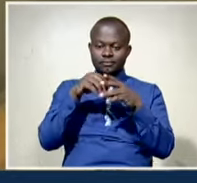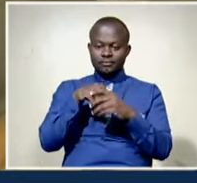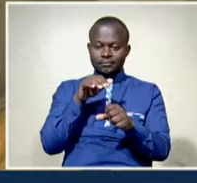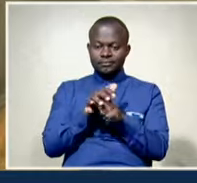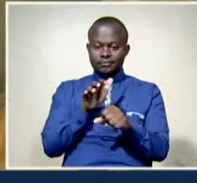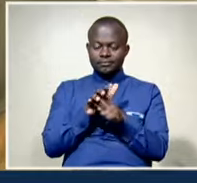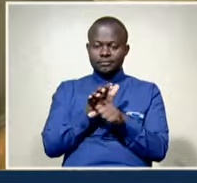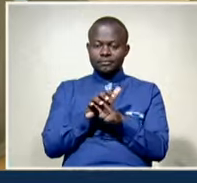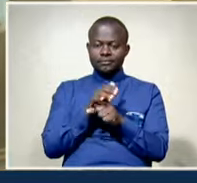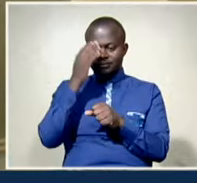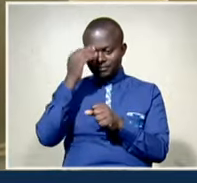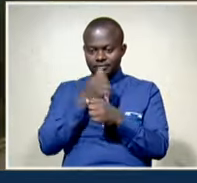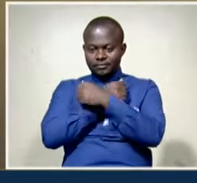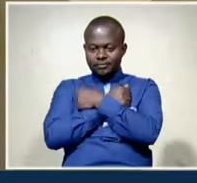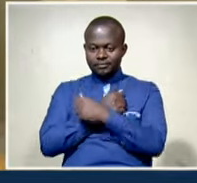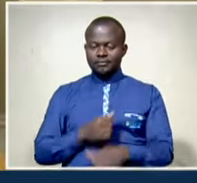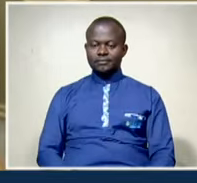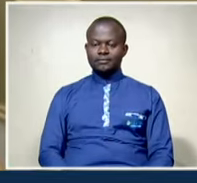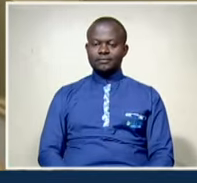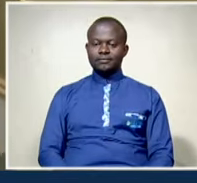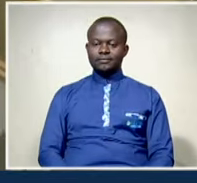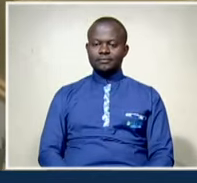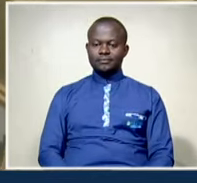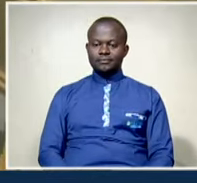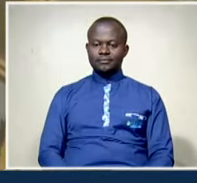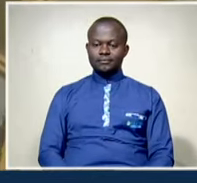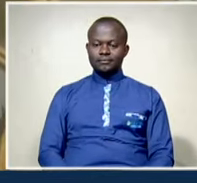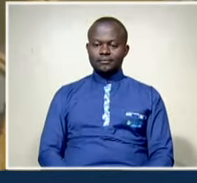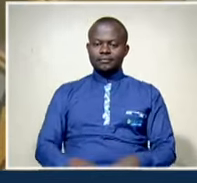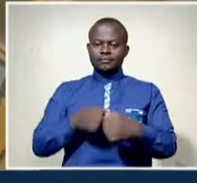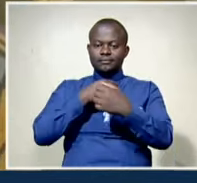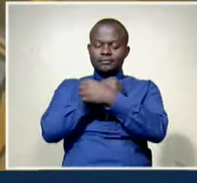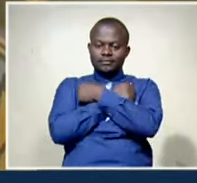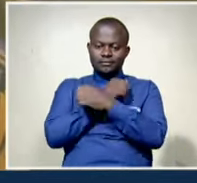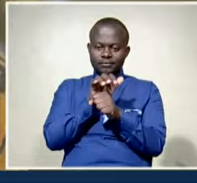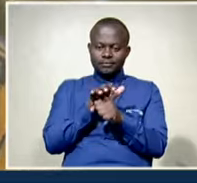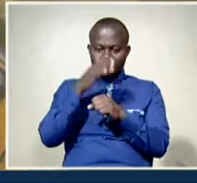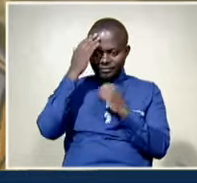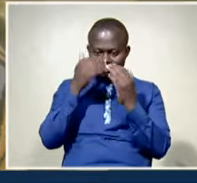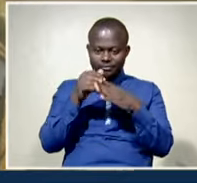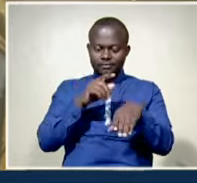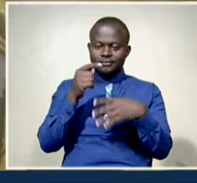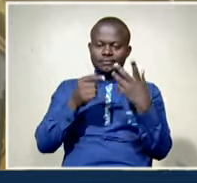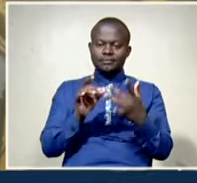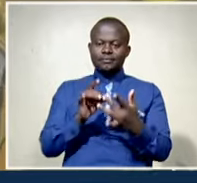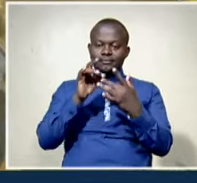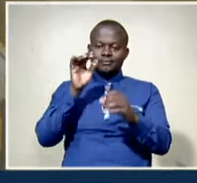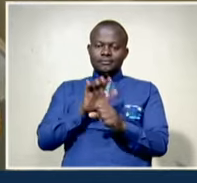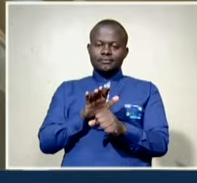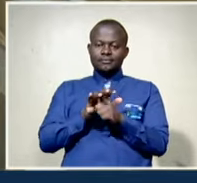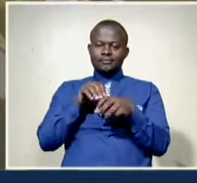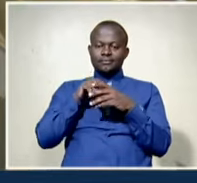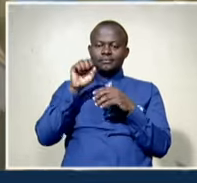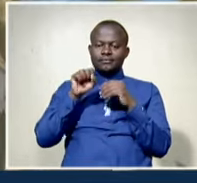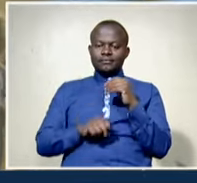ni kuki mubikunze cyane nk'ababyeyi murakoze turabikunze cyane nk'ababyeyi kuko iki ni ikintu kidasanzwe hano mu ntara